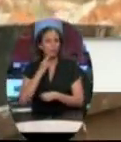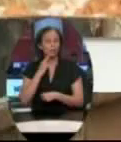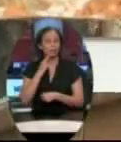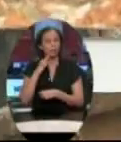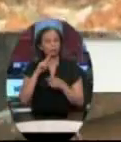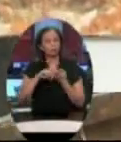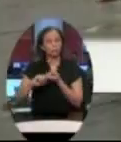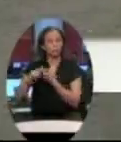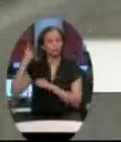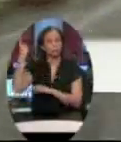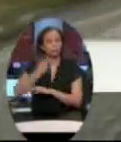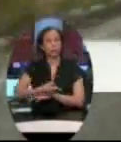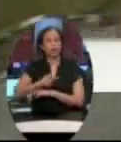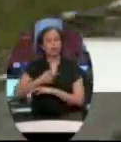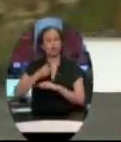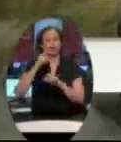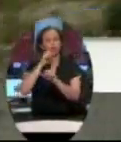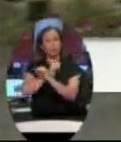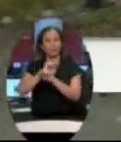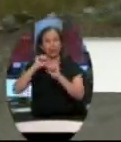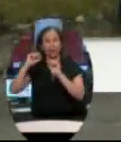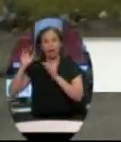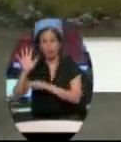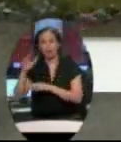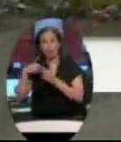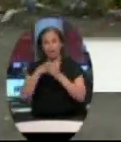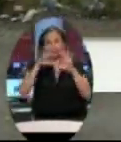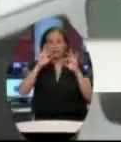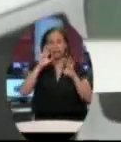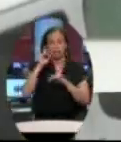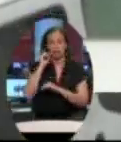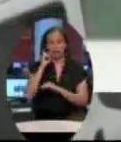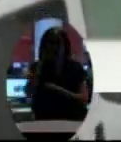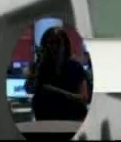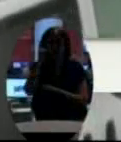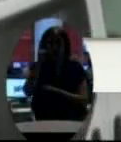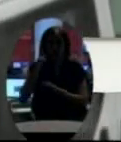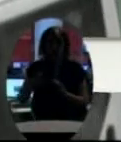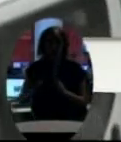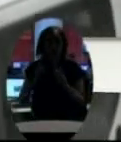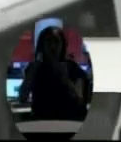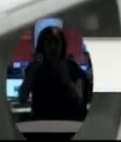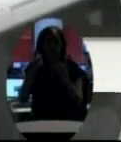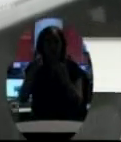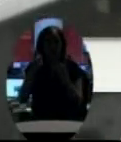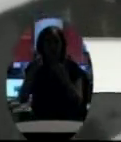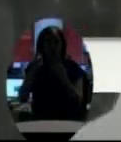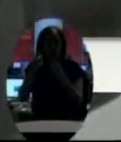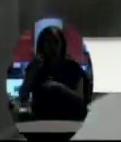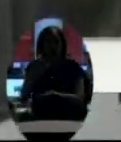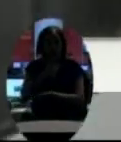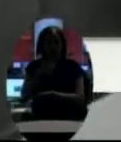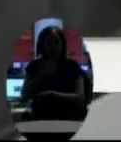עונש מאסר שינוע בין 5 ל-10 שנים. זאת במקרה שהצילום נועד לערער את רוח חיילי צה"ל, תושבי